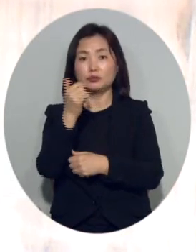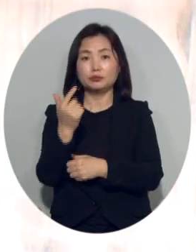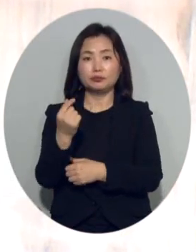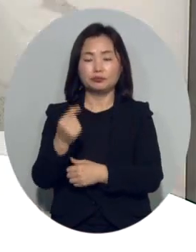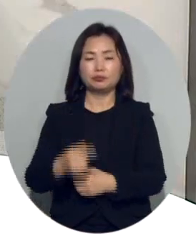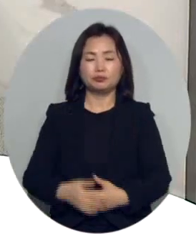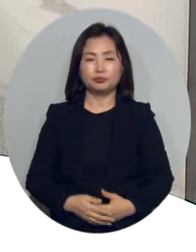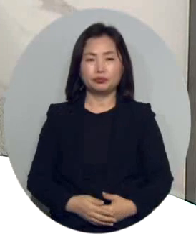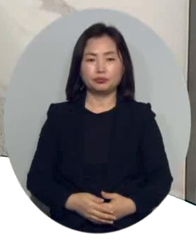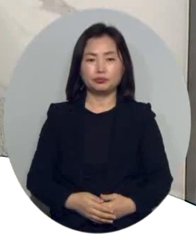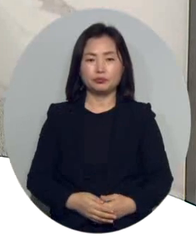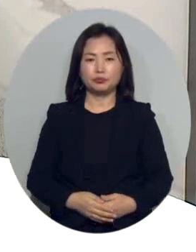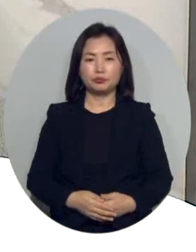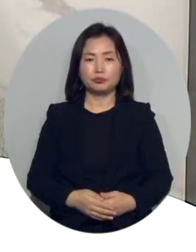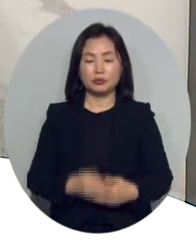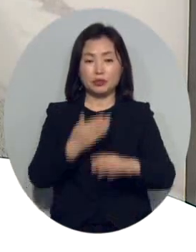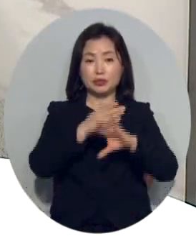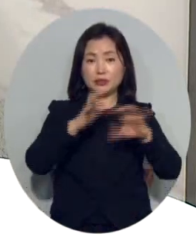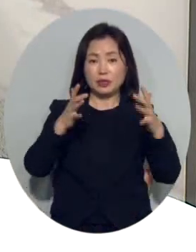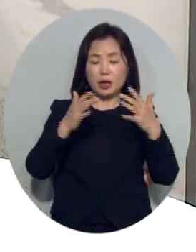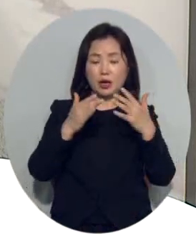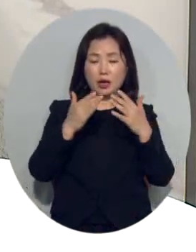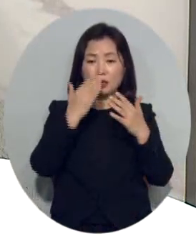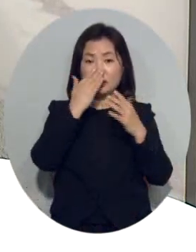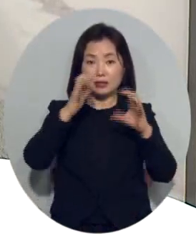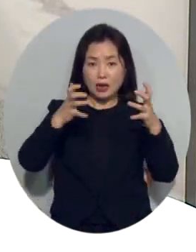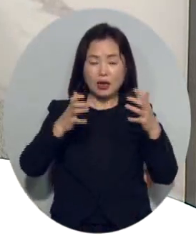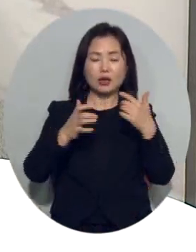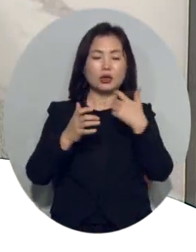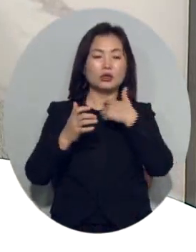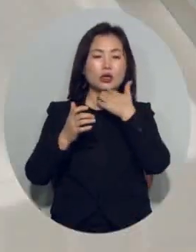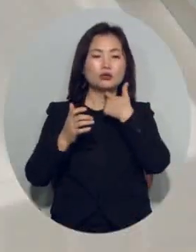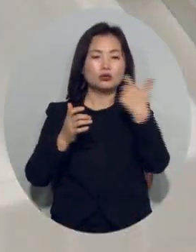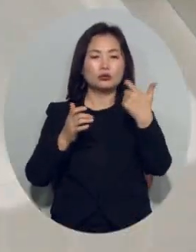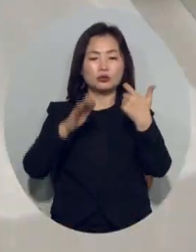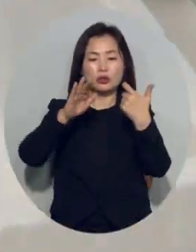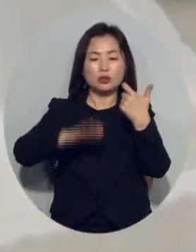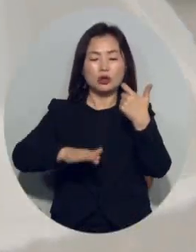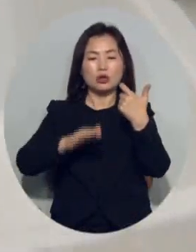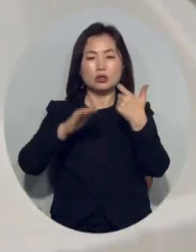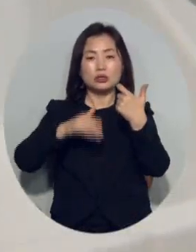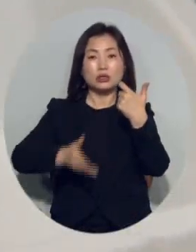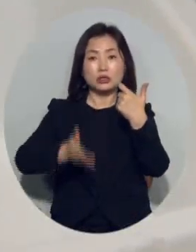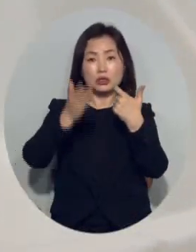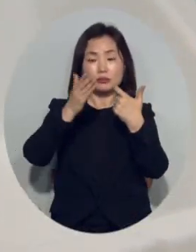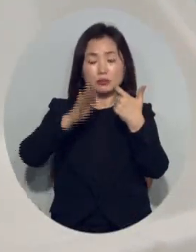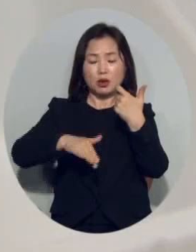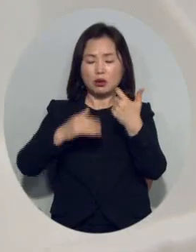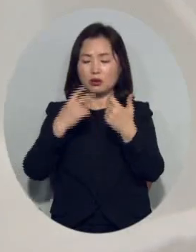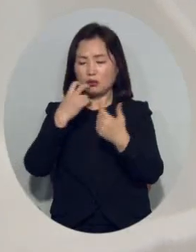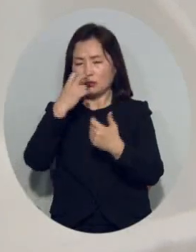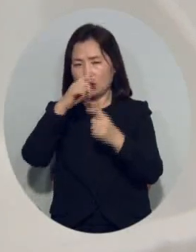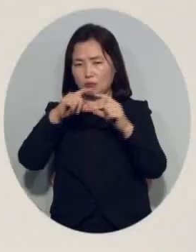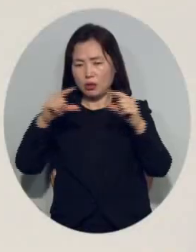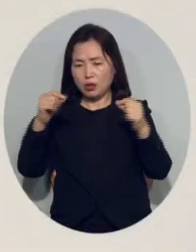있겠죠. 이스라엘은 60세 미만은 자가검사 키트 검사를 받게 하는 등 각국은 항원